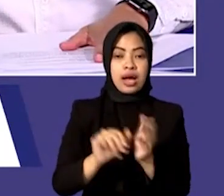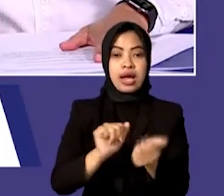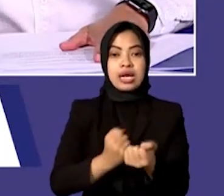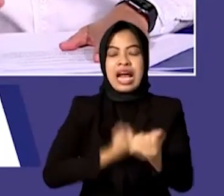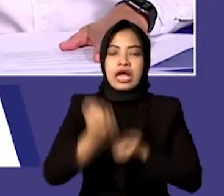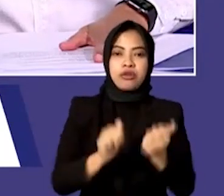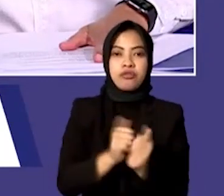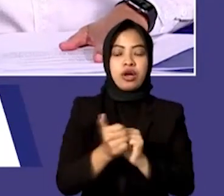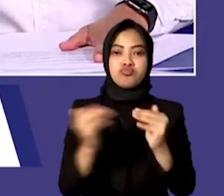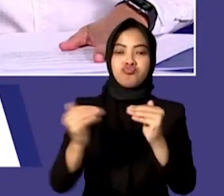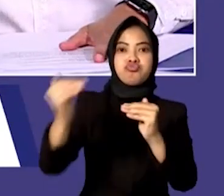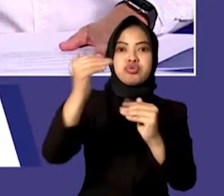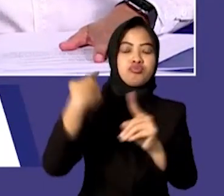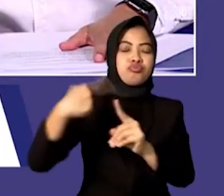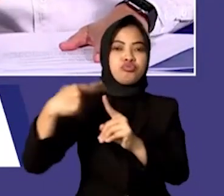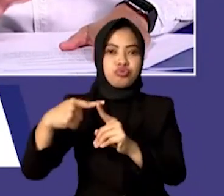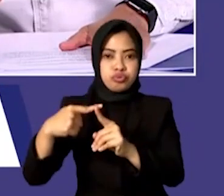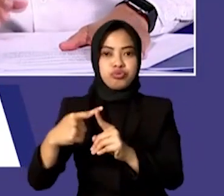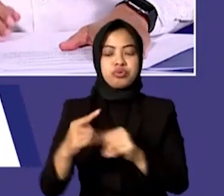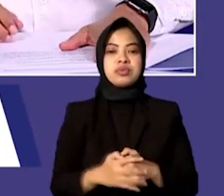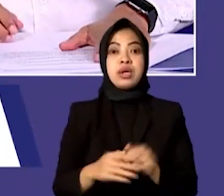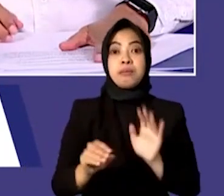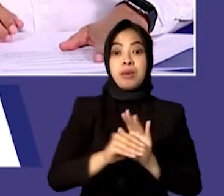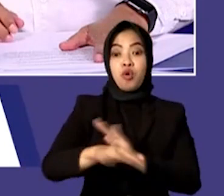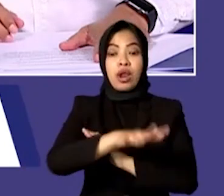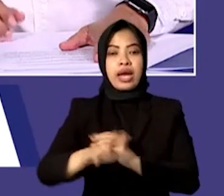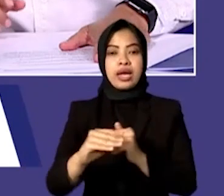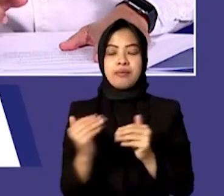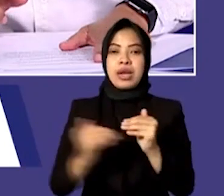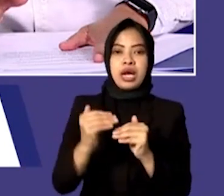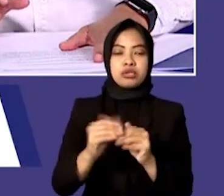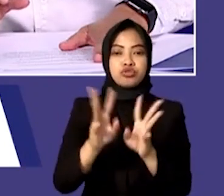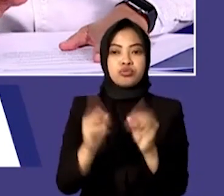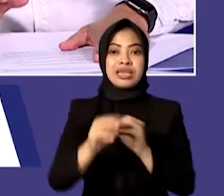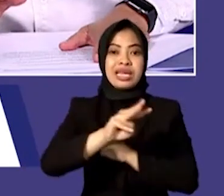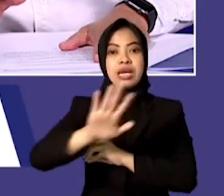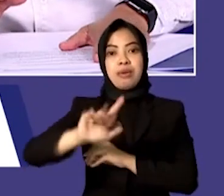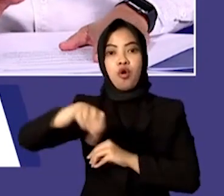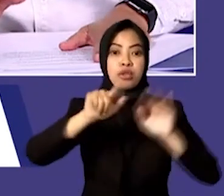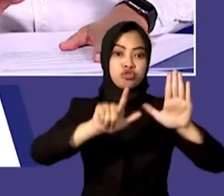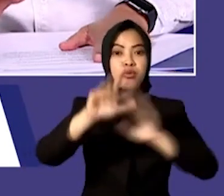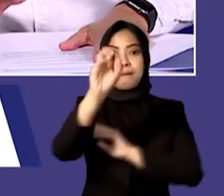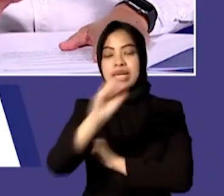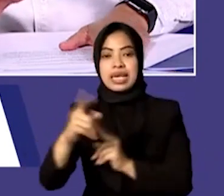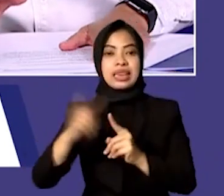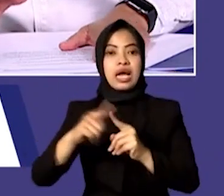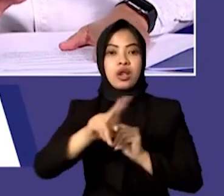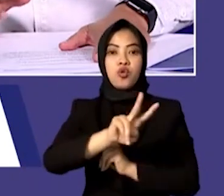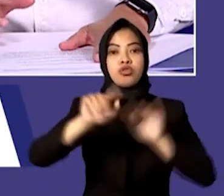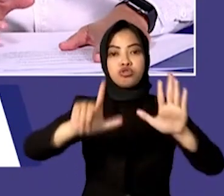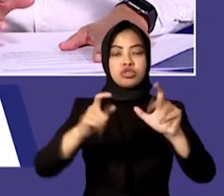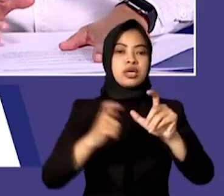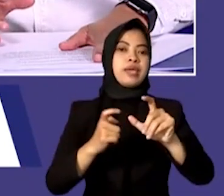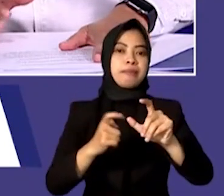kasus aktif yang cukup signifikan kasus aktif di Papua ini adalah sebesar 35,7 persen pada tanggal